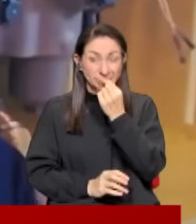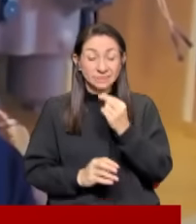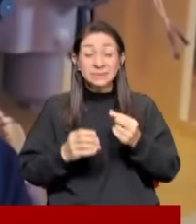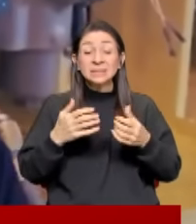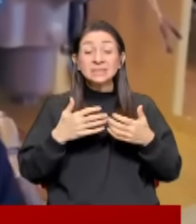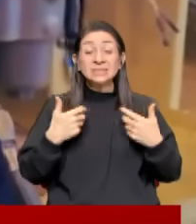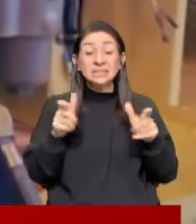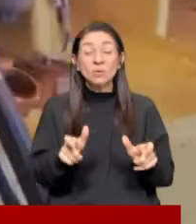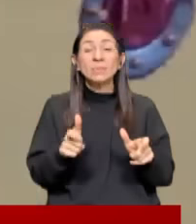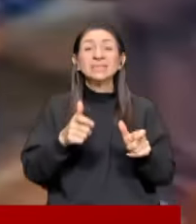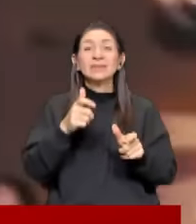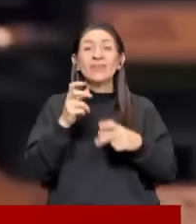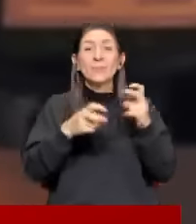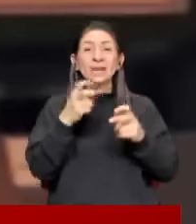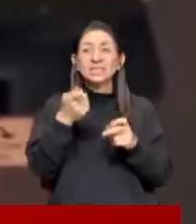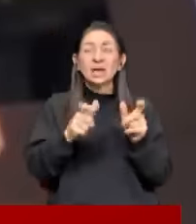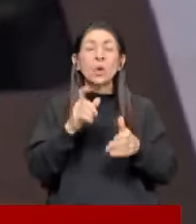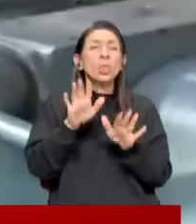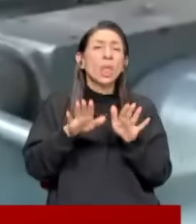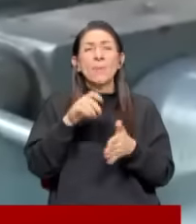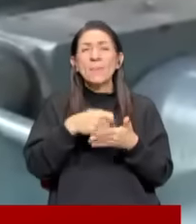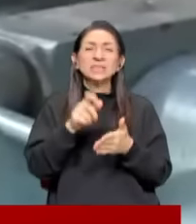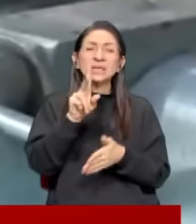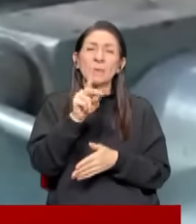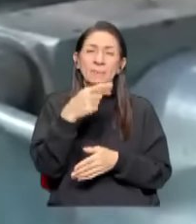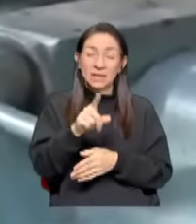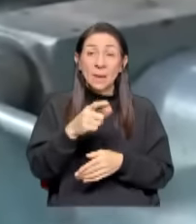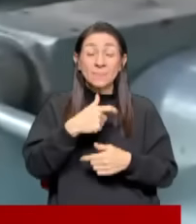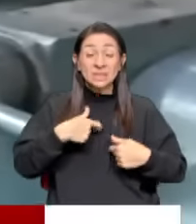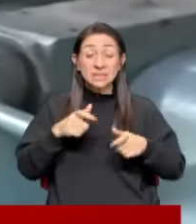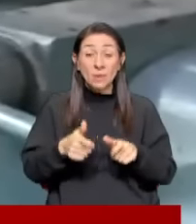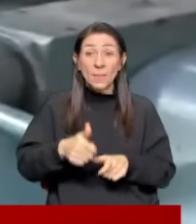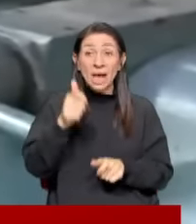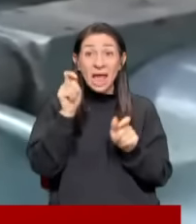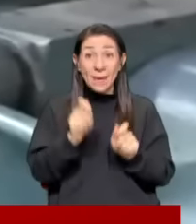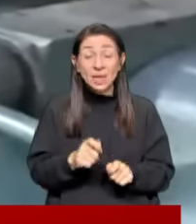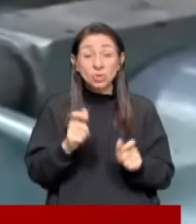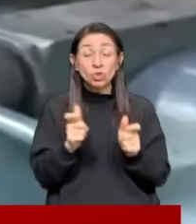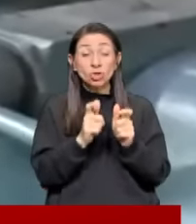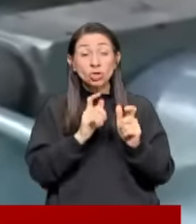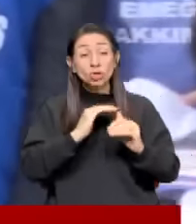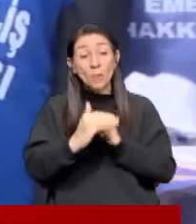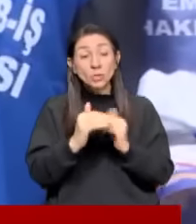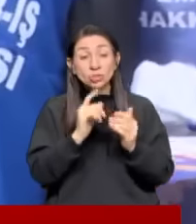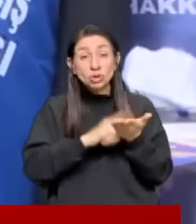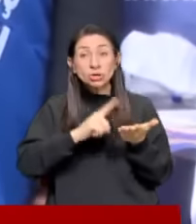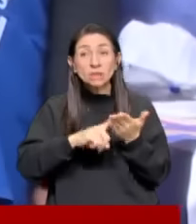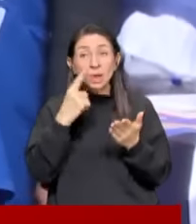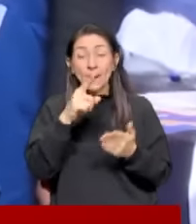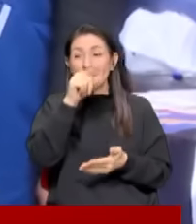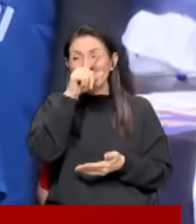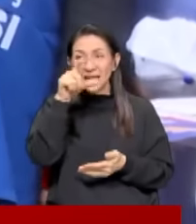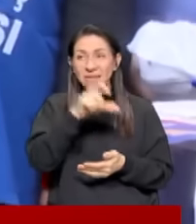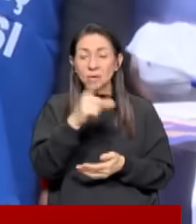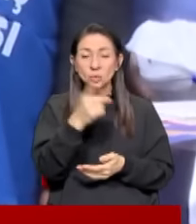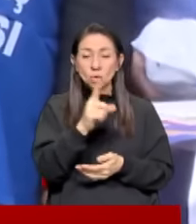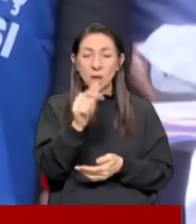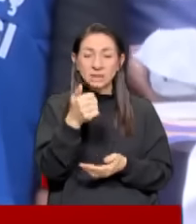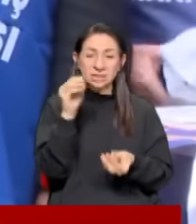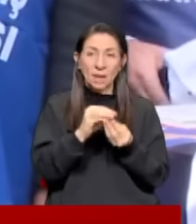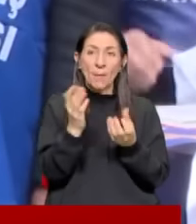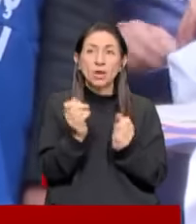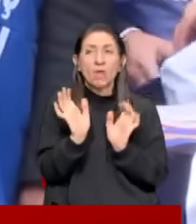Savunma sanayi işçilerinin ortalama maaşı 21 bin lira. Milli Savunma Bakanlığı ile yaptıkları toplu sözleşme gereği de Mart ayında %16